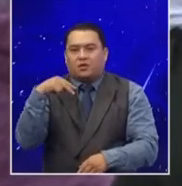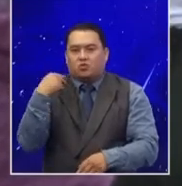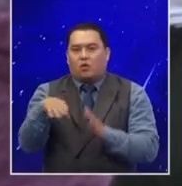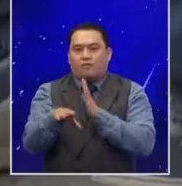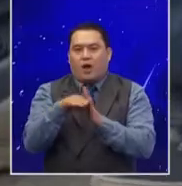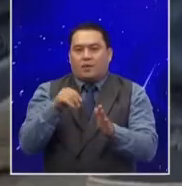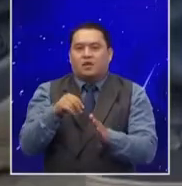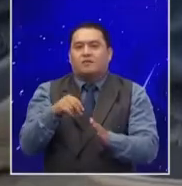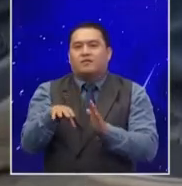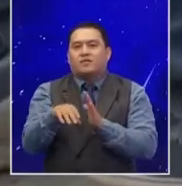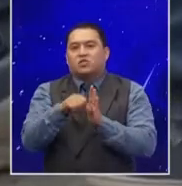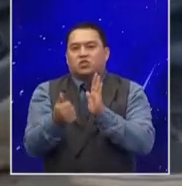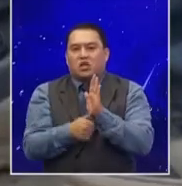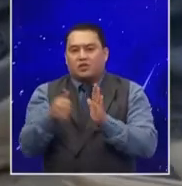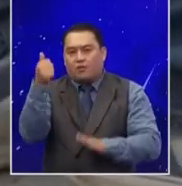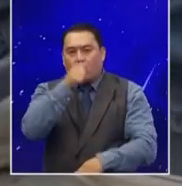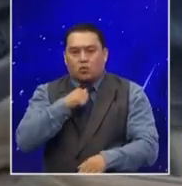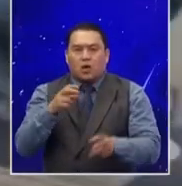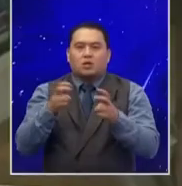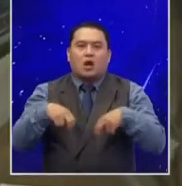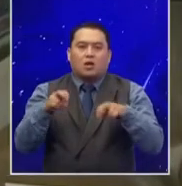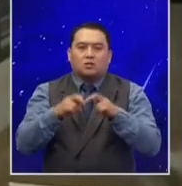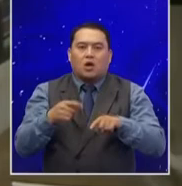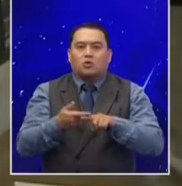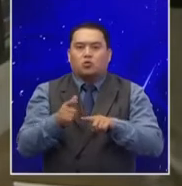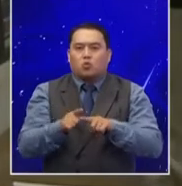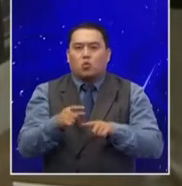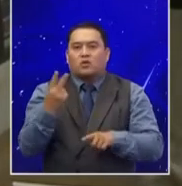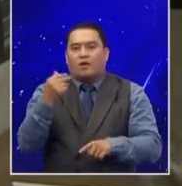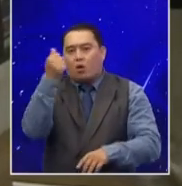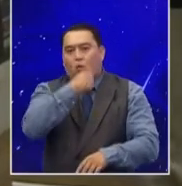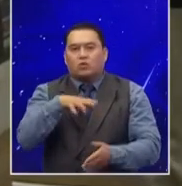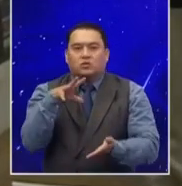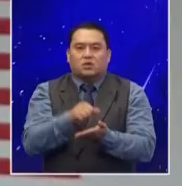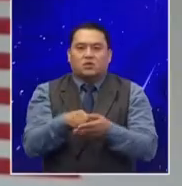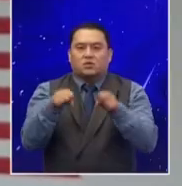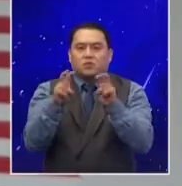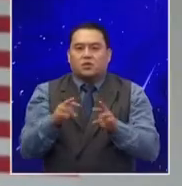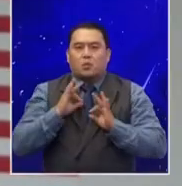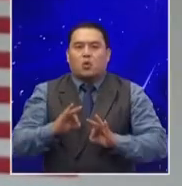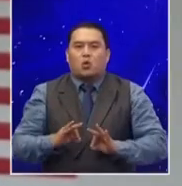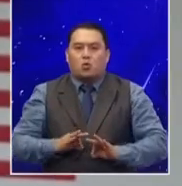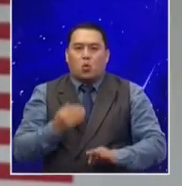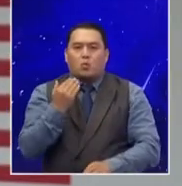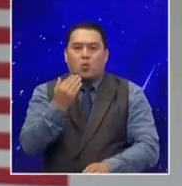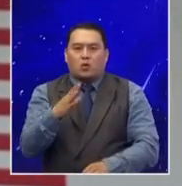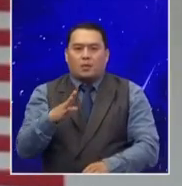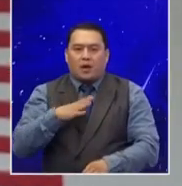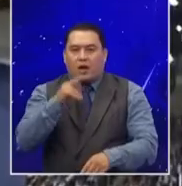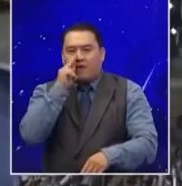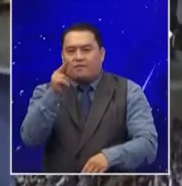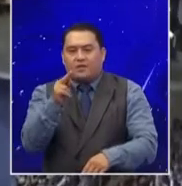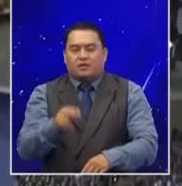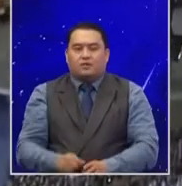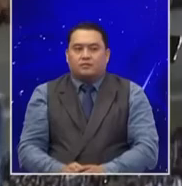выборы 2016 года. Расследование, которым почти 2 года занимался спецпрокурор Роберт Мюллер, эти